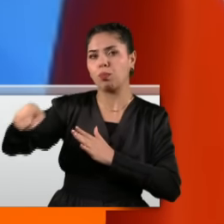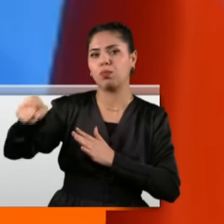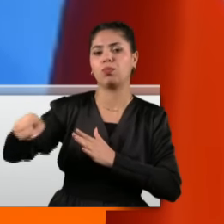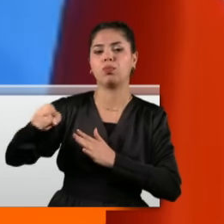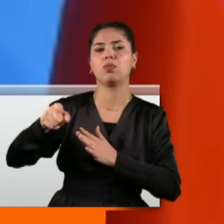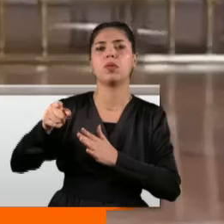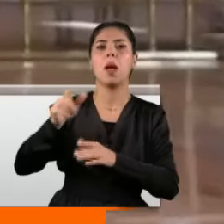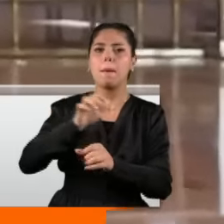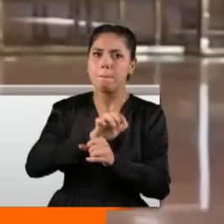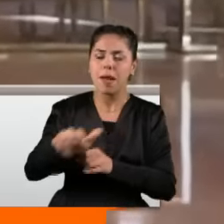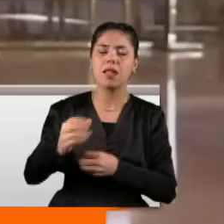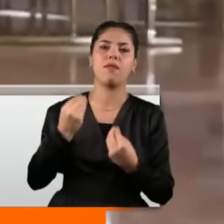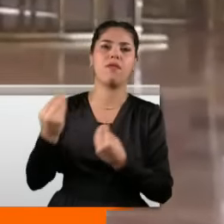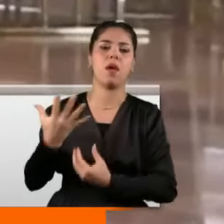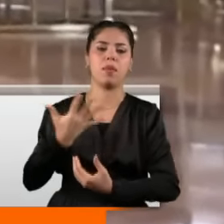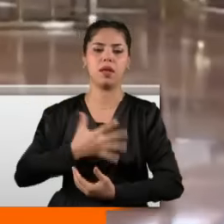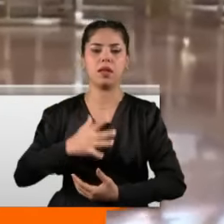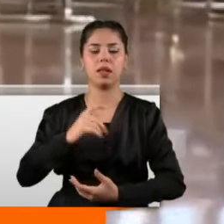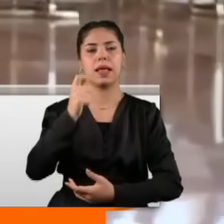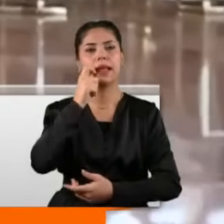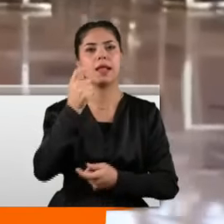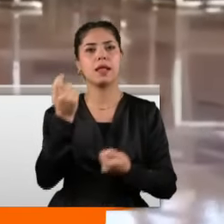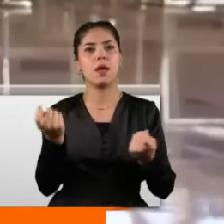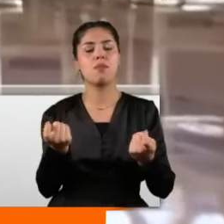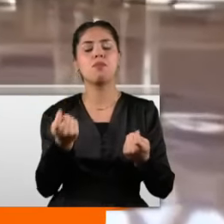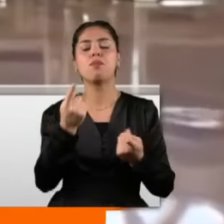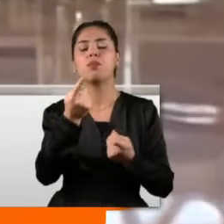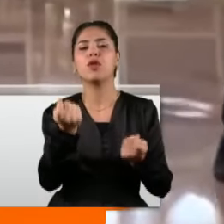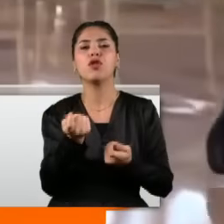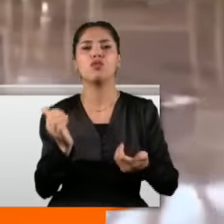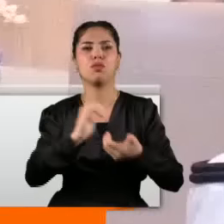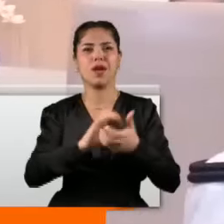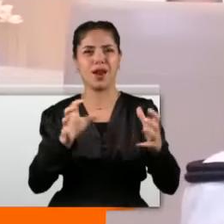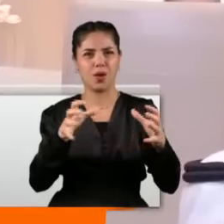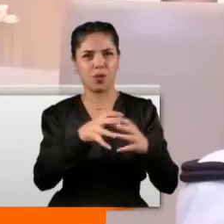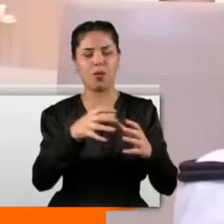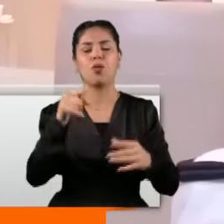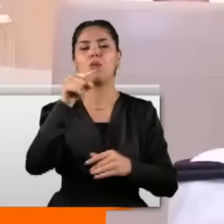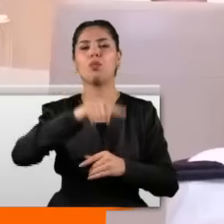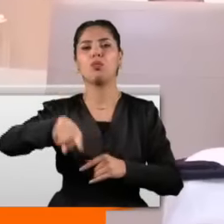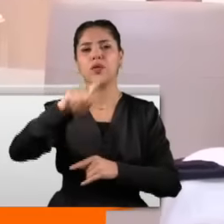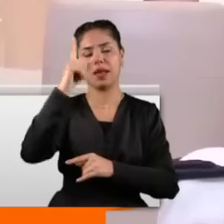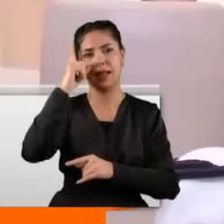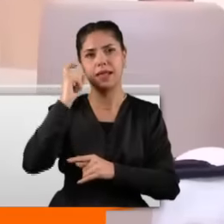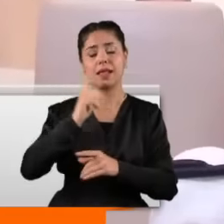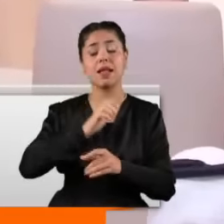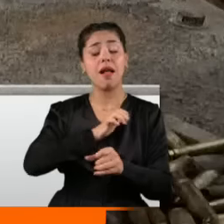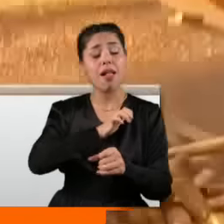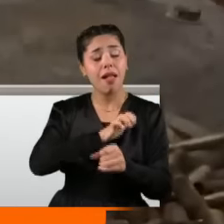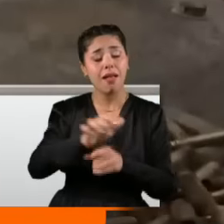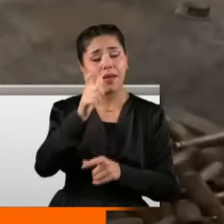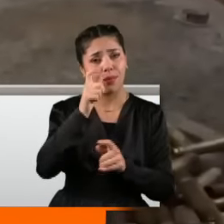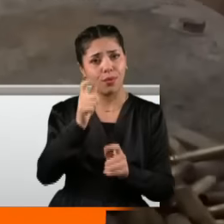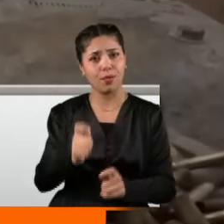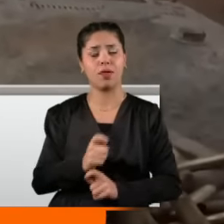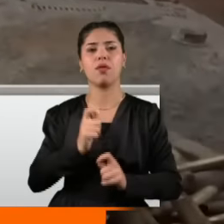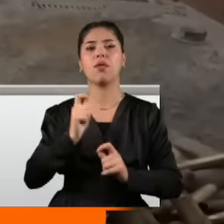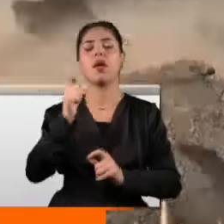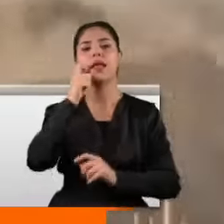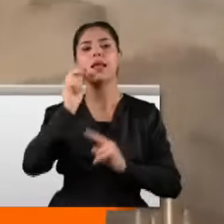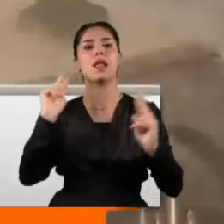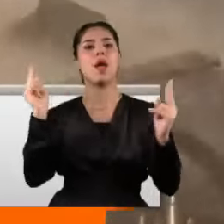artırmaya çağırıyorum. İslam Birliği Teşkilatı ve Arap Ligi olağanüstü zirvesinde de İsrail'in katliamlarına vurgu yaptı. İslam